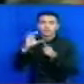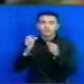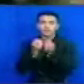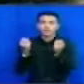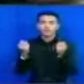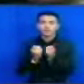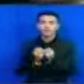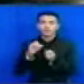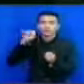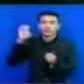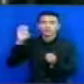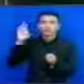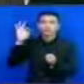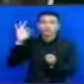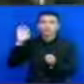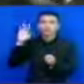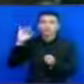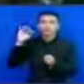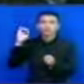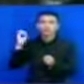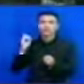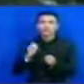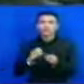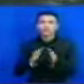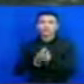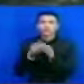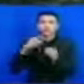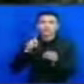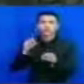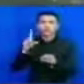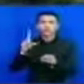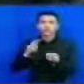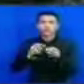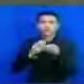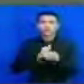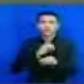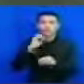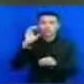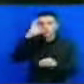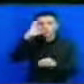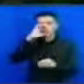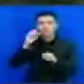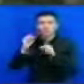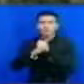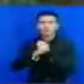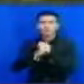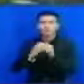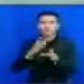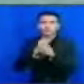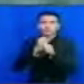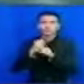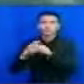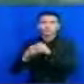Sefisuku Mulo Zeferino de Andrade husu bapeniteli munisipiu Ainaro atu buka tuir emautor nebe foti sasan luli